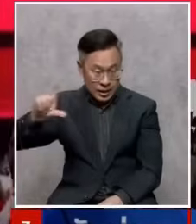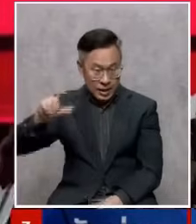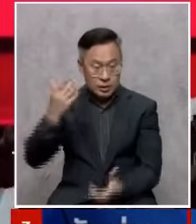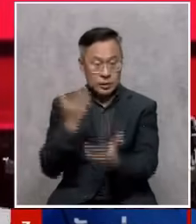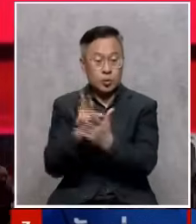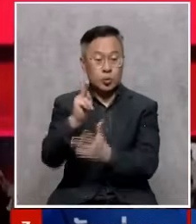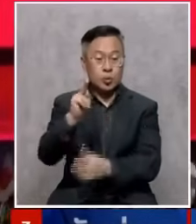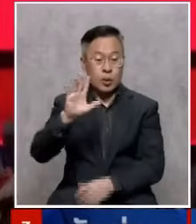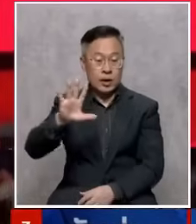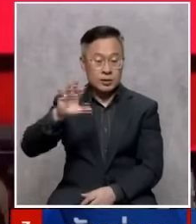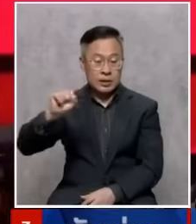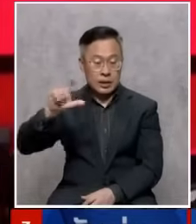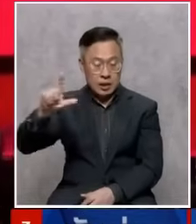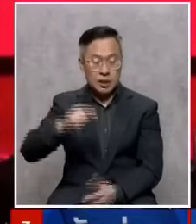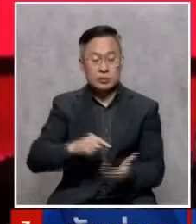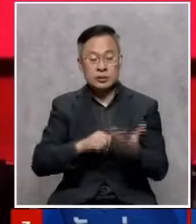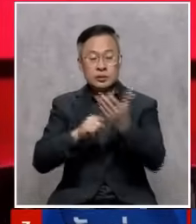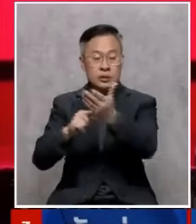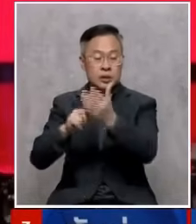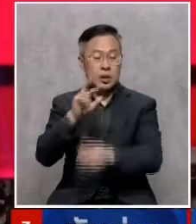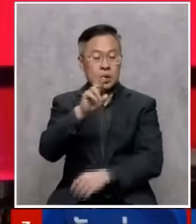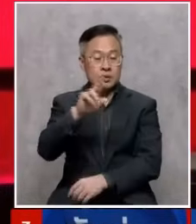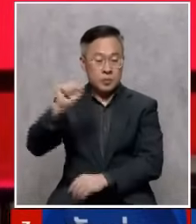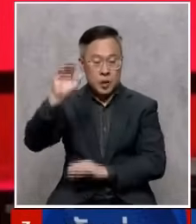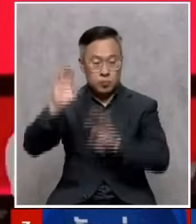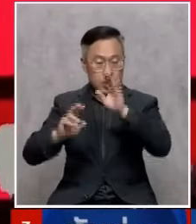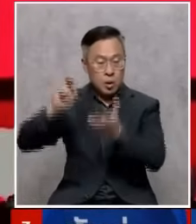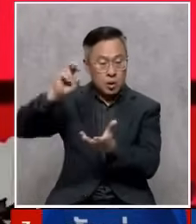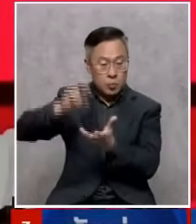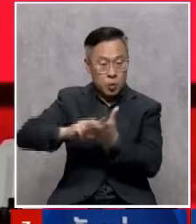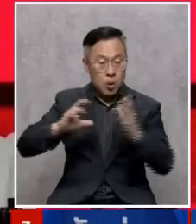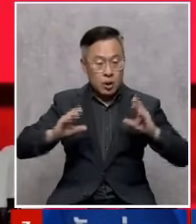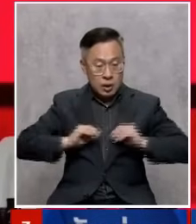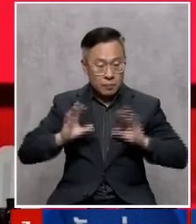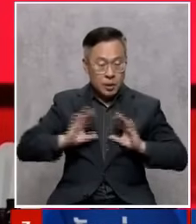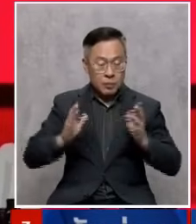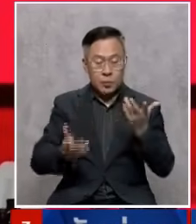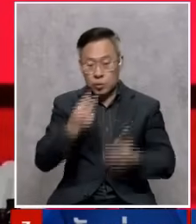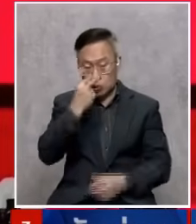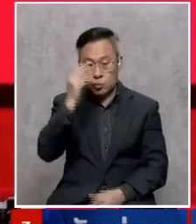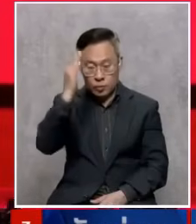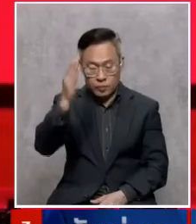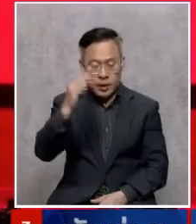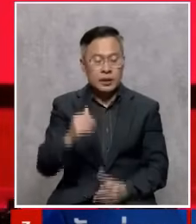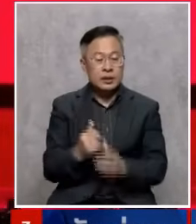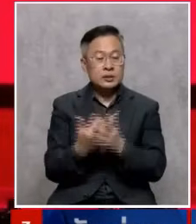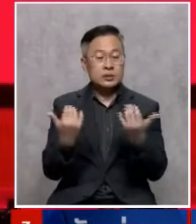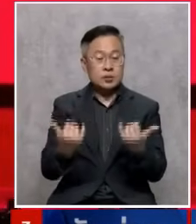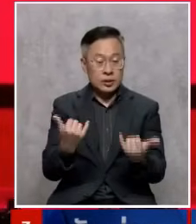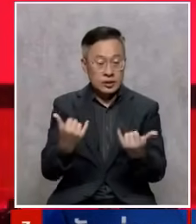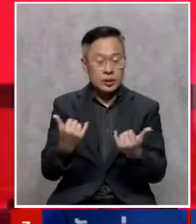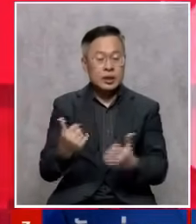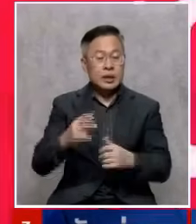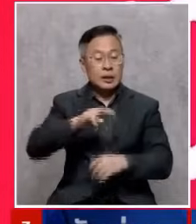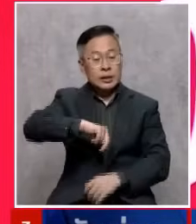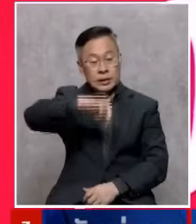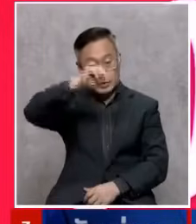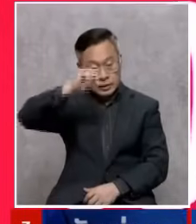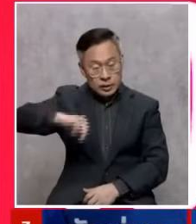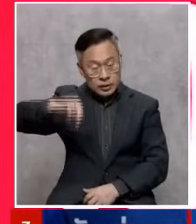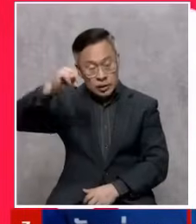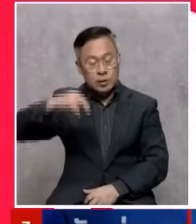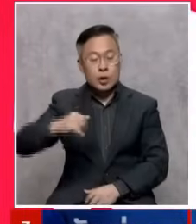จะมีการผ่านพ้นไปได้ด้วยดีผ่านฉลุยหรือว่าจะถูกคว่ำในสภาเนชั่นทวีได้มีโอกาสไปพูดคุย